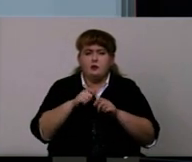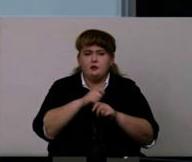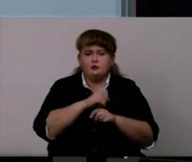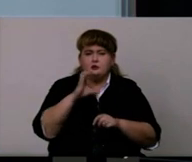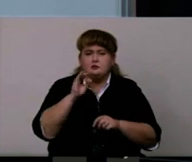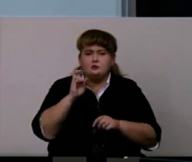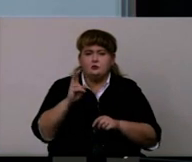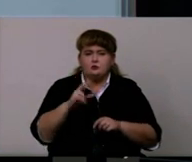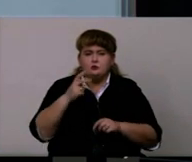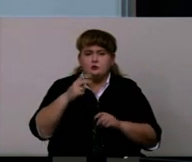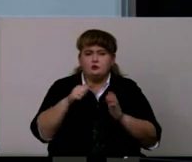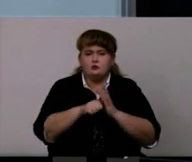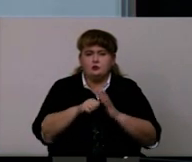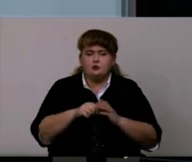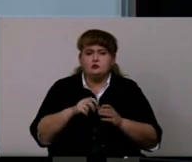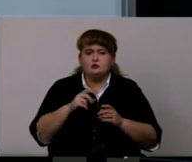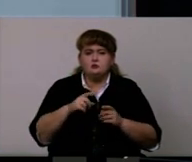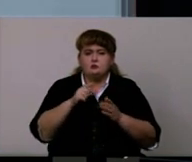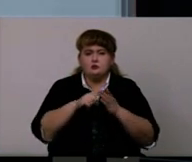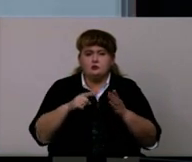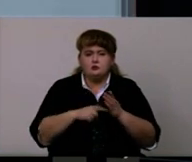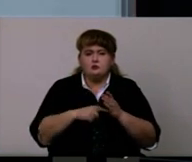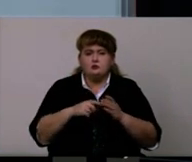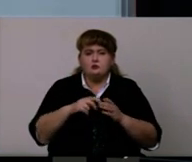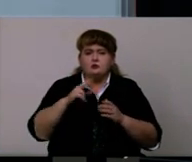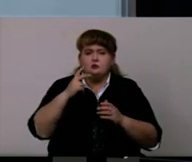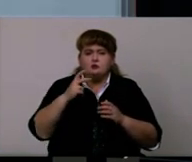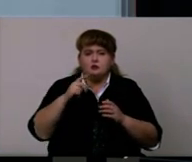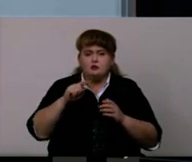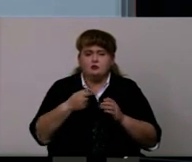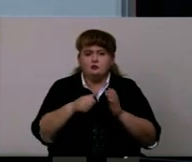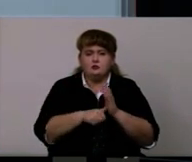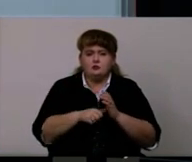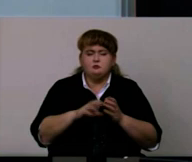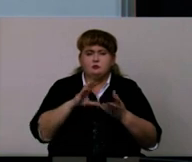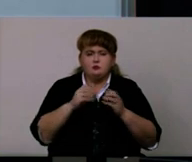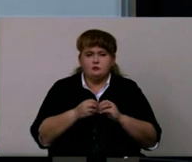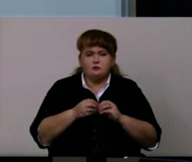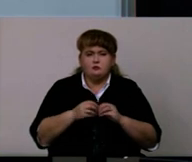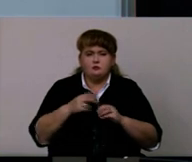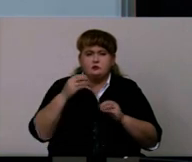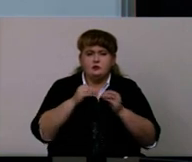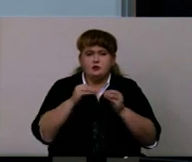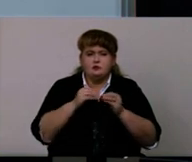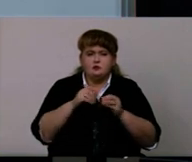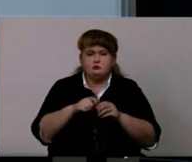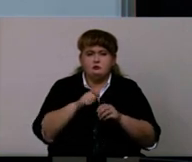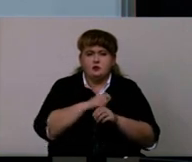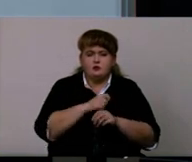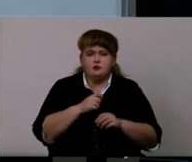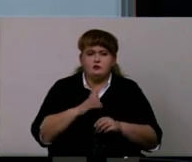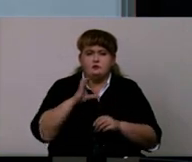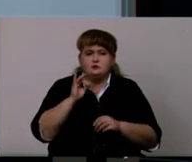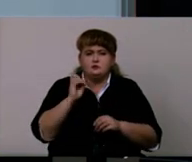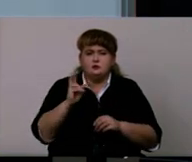секунду. 36 километров в час нужно поделить на 3,6. Получается 10 метров в